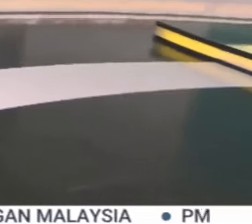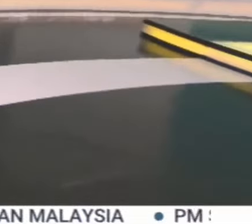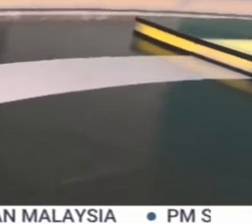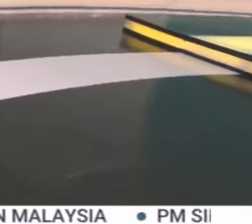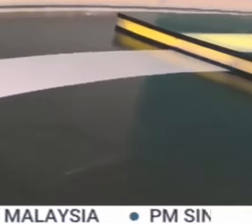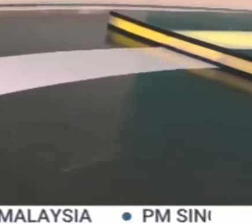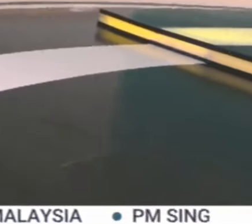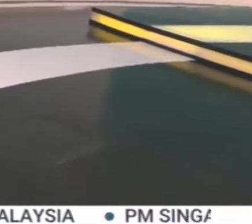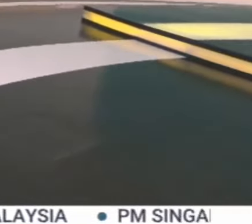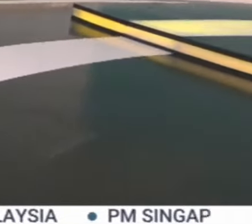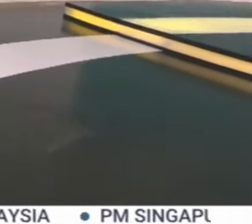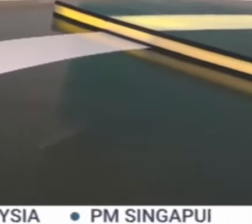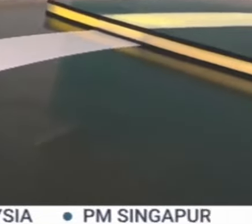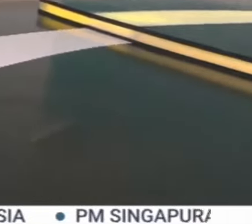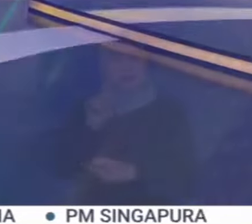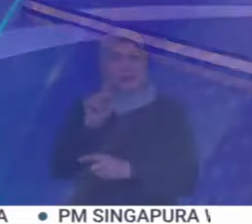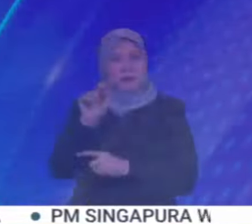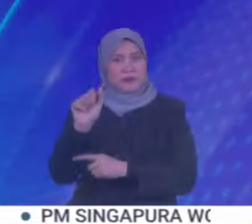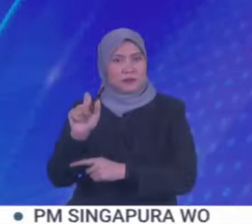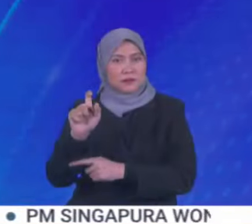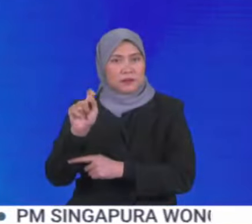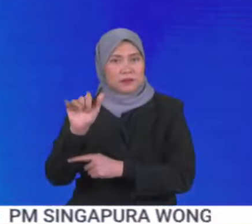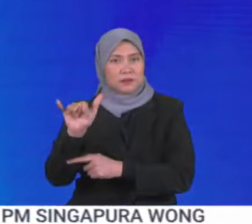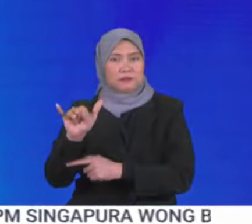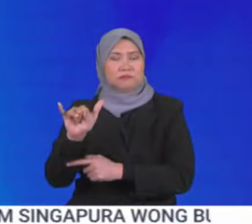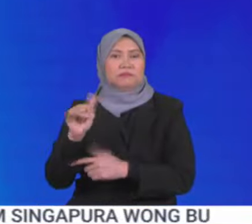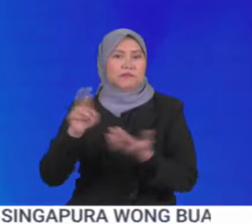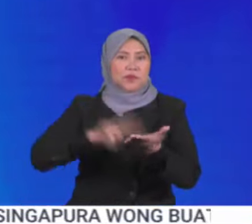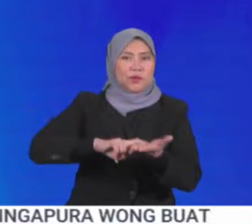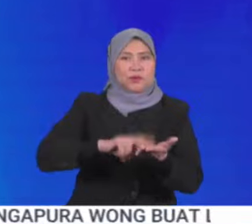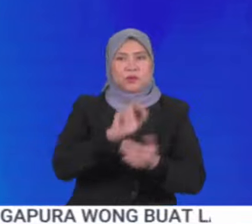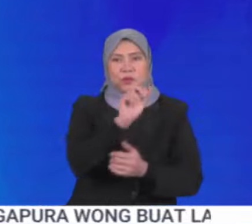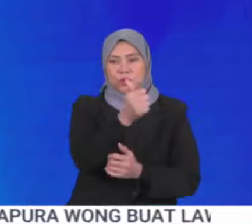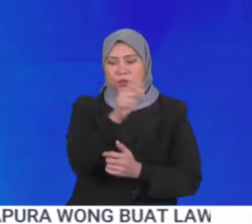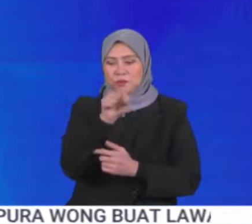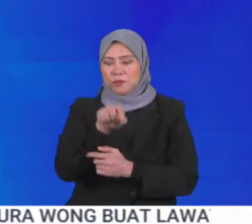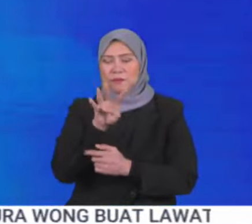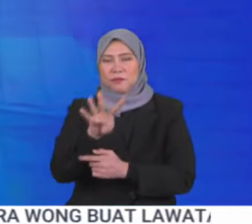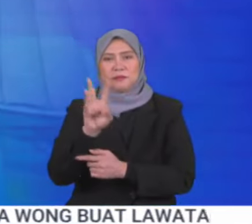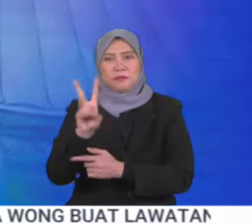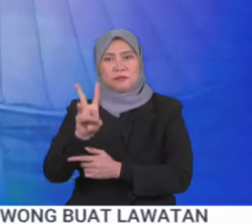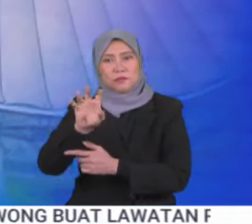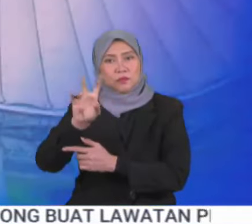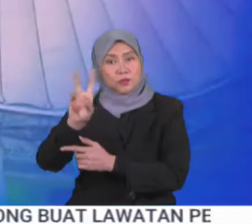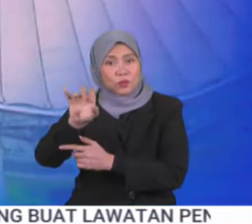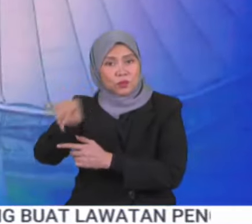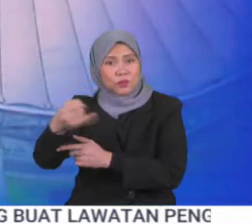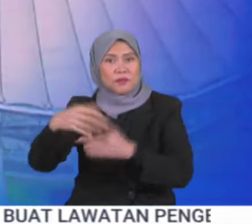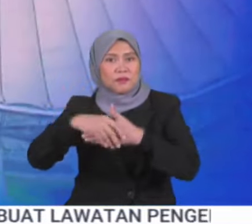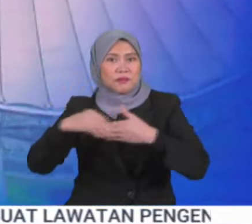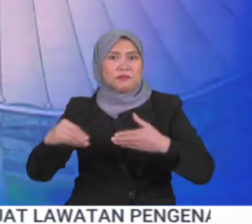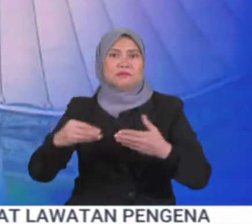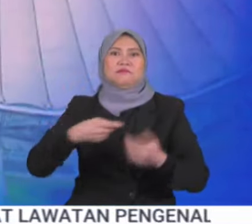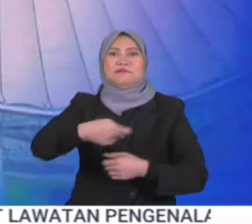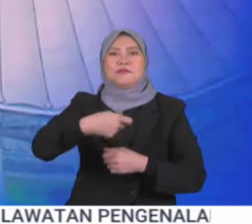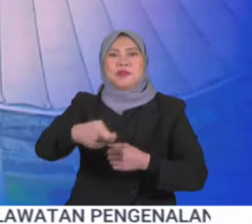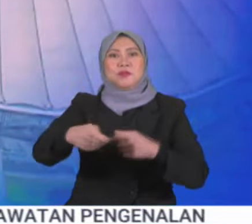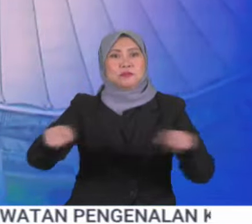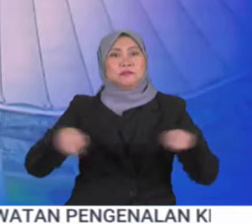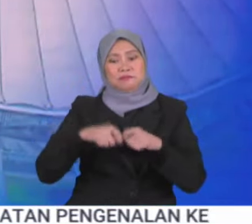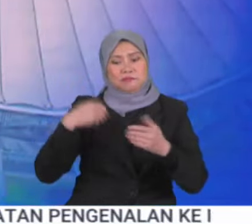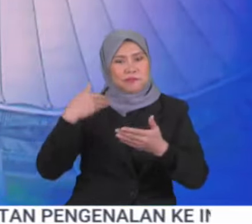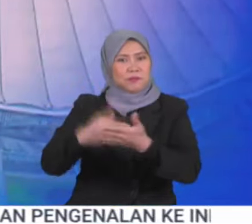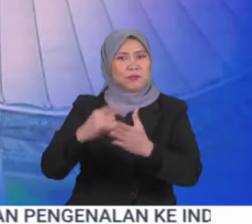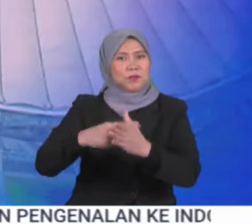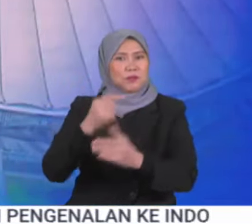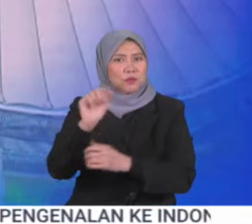Kuala Lumpur Sports City KLSC merekodkan 10.467 juta ringgit hasil sewaan venue setakat